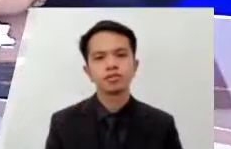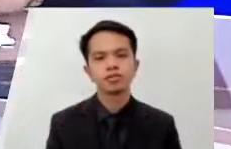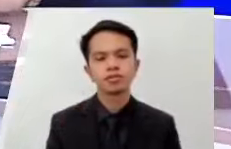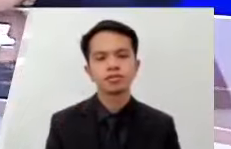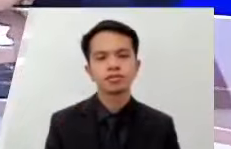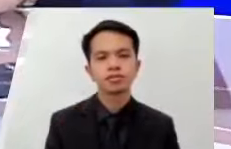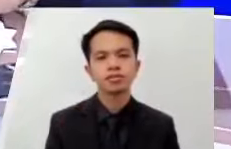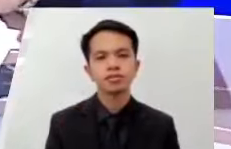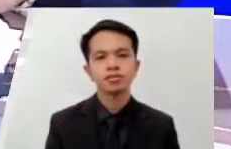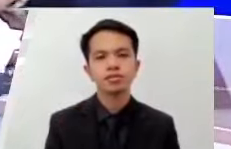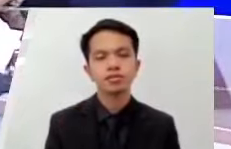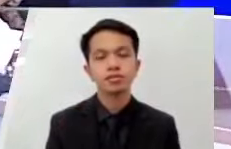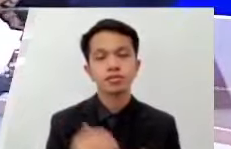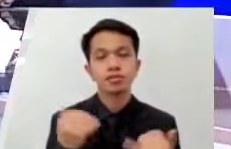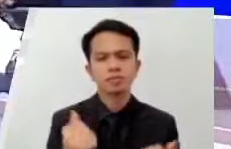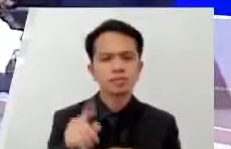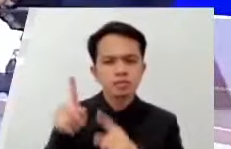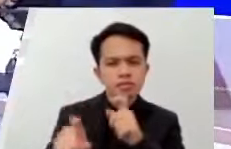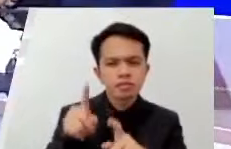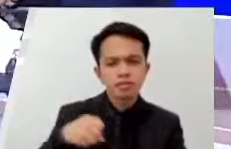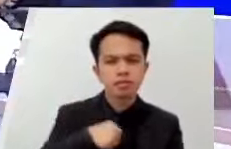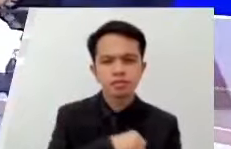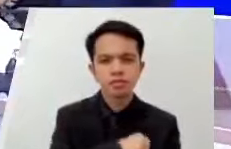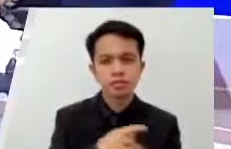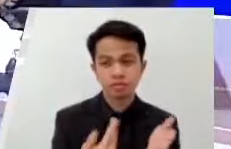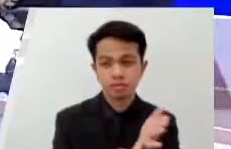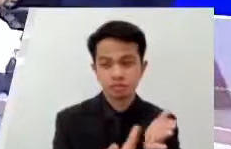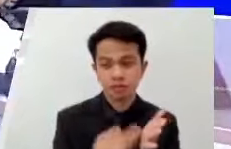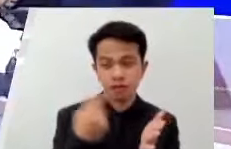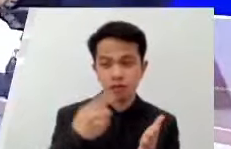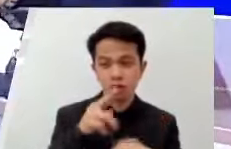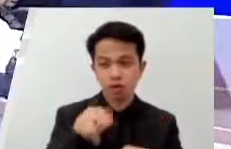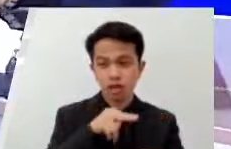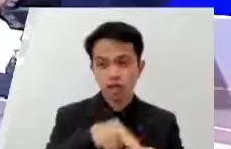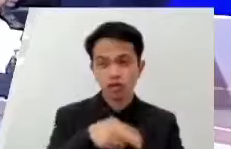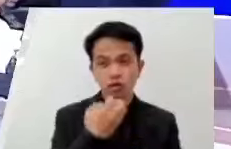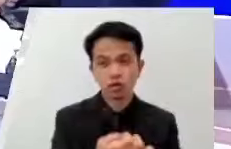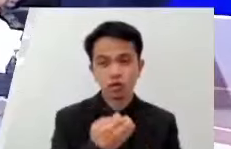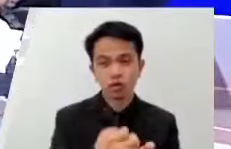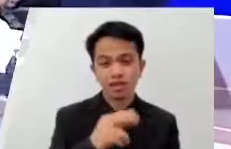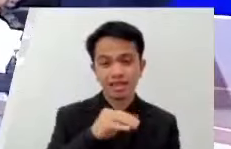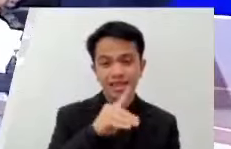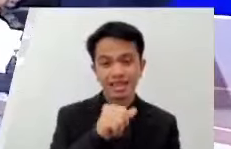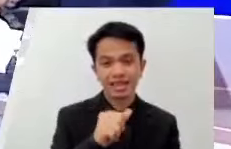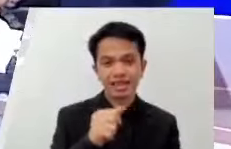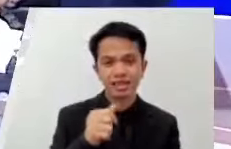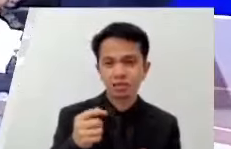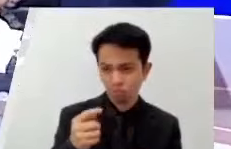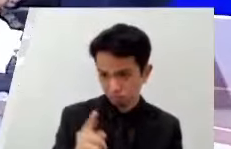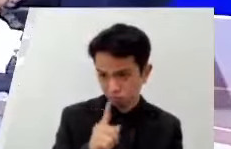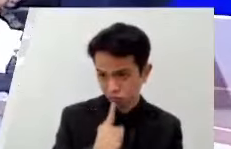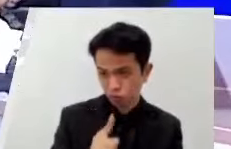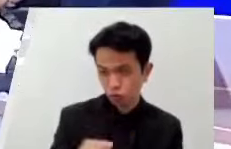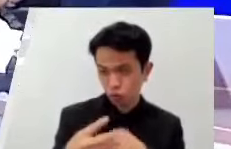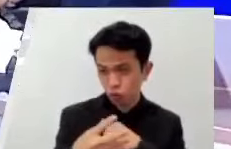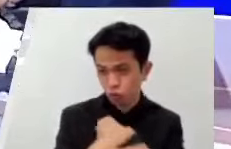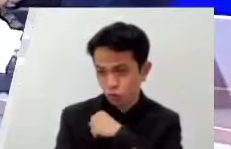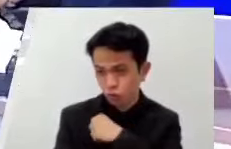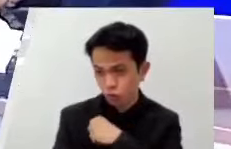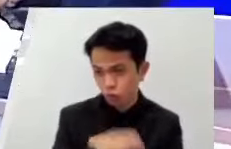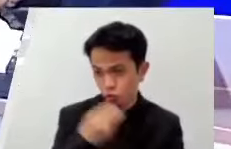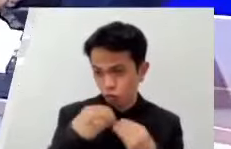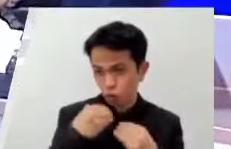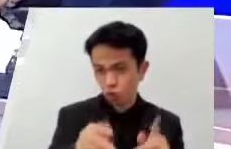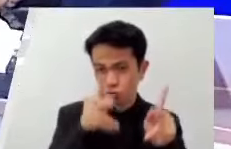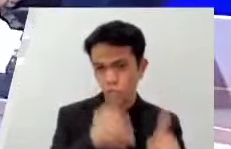Kinwestiyon naman sa Senado ang basehan ng National Economic and Development Authority o NEDA para masabing food poor ang isang tao.